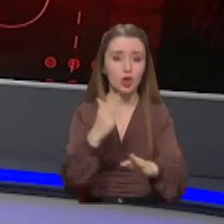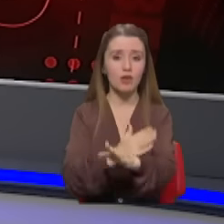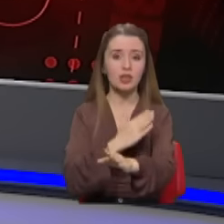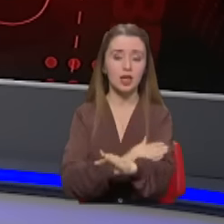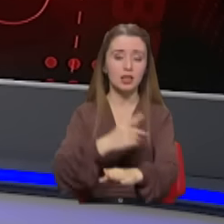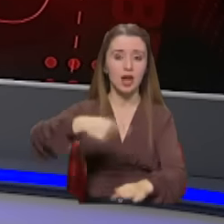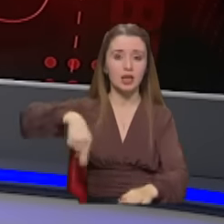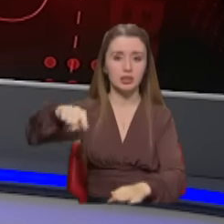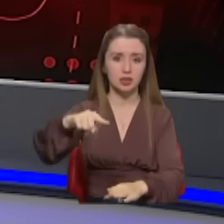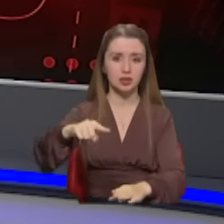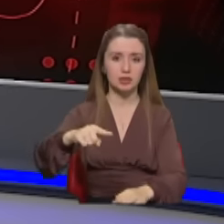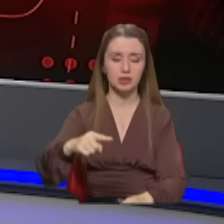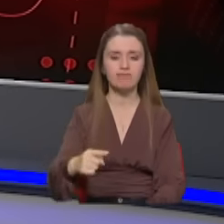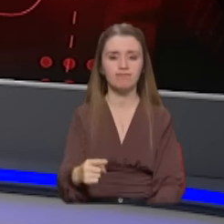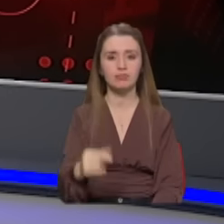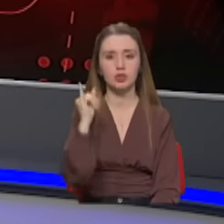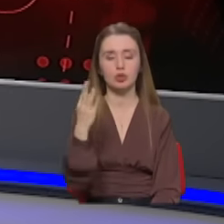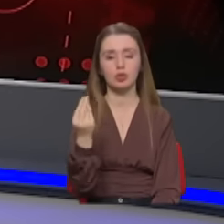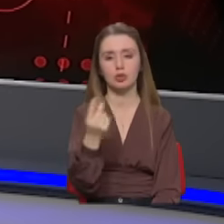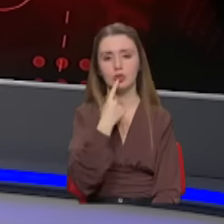dar gelirliyi kara kara düşündürüyor.